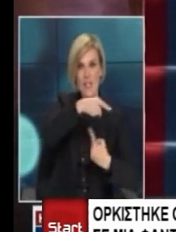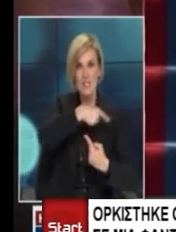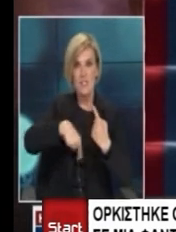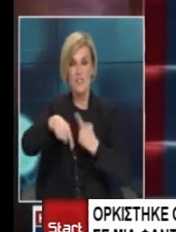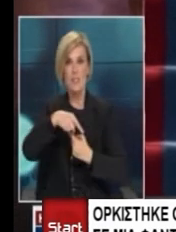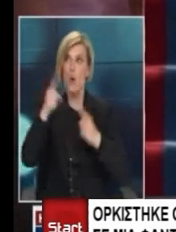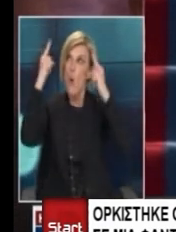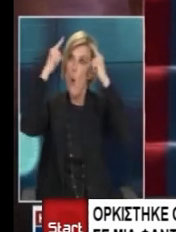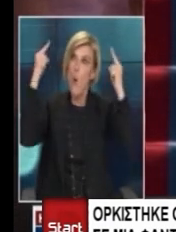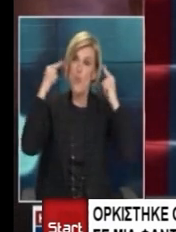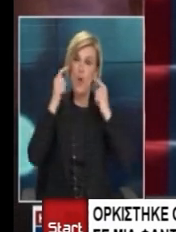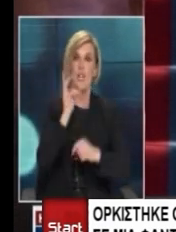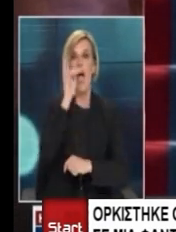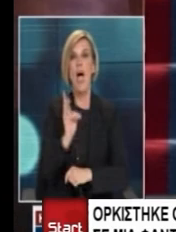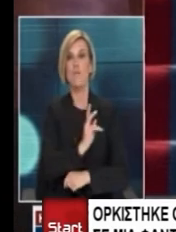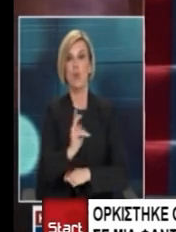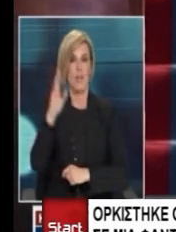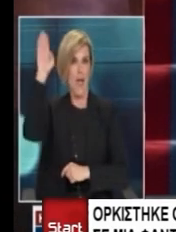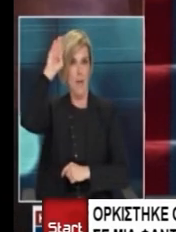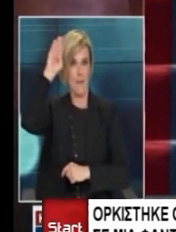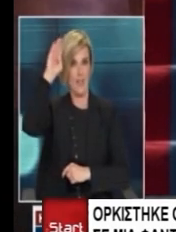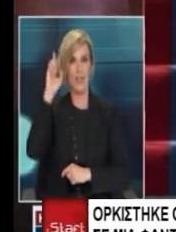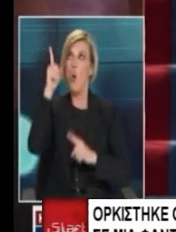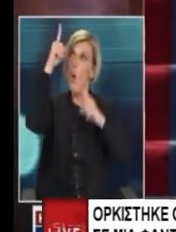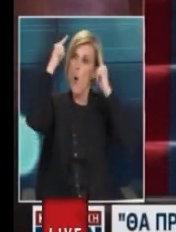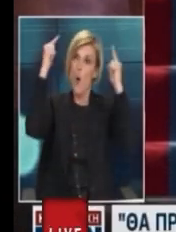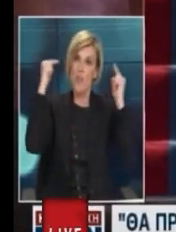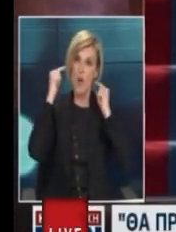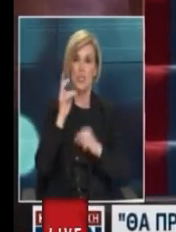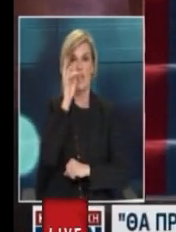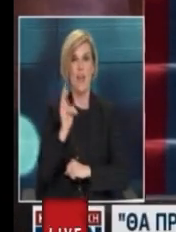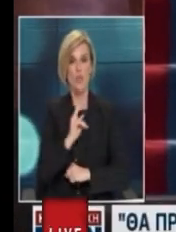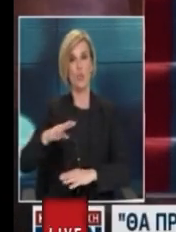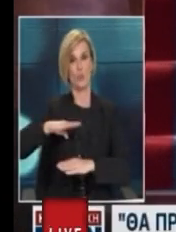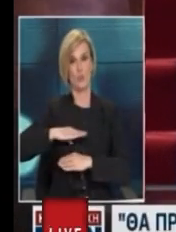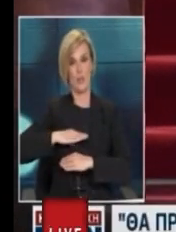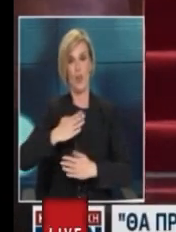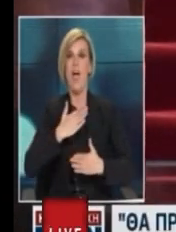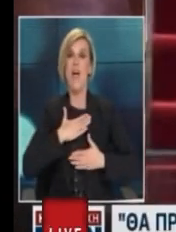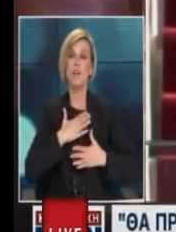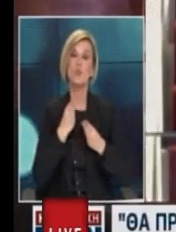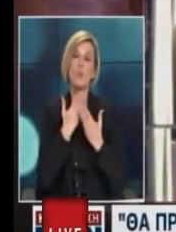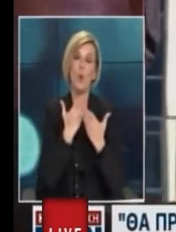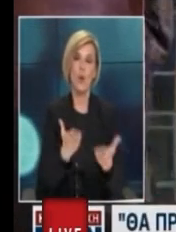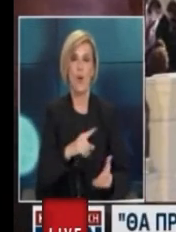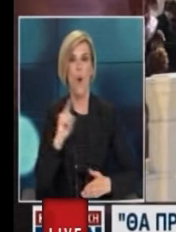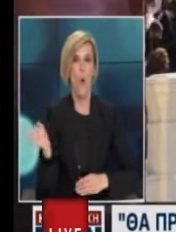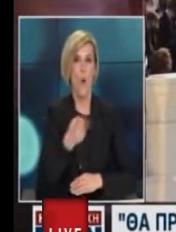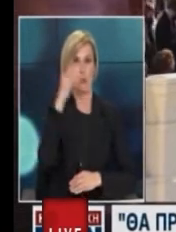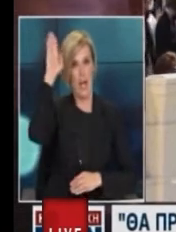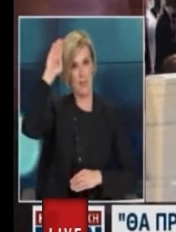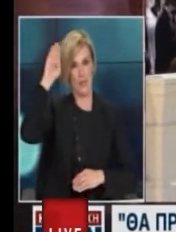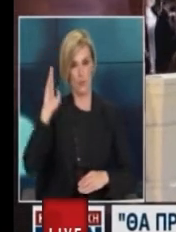Ο Θεός να ευλογεί τις ΗΠΑ και ο Θεός να ευλογεί τα στρατεύματά μας. Σας ευχαριστώ, συμπολίτες μου Αμερικανοί.